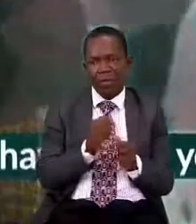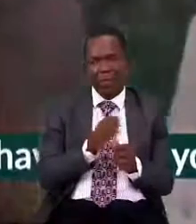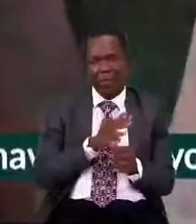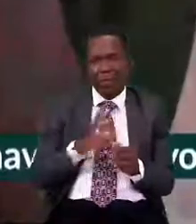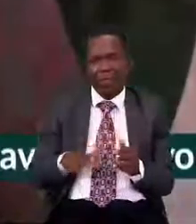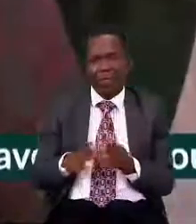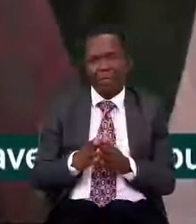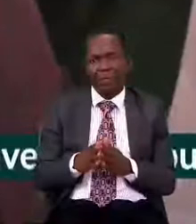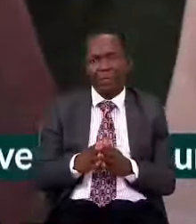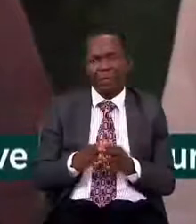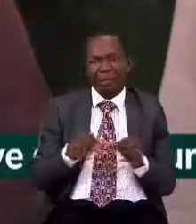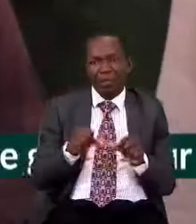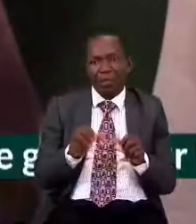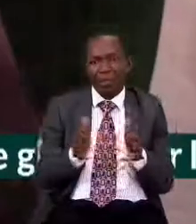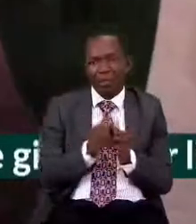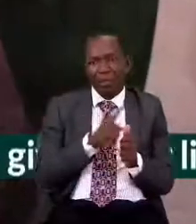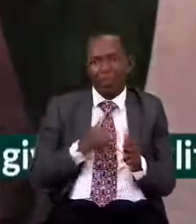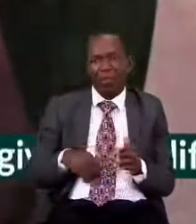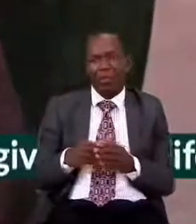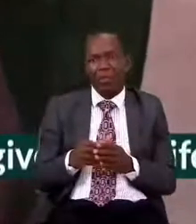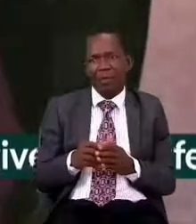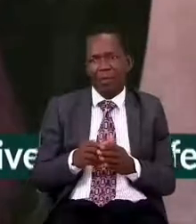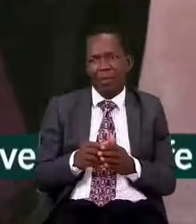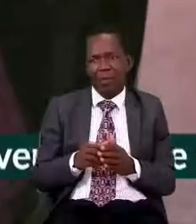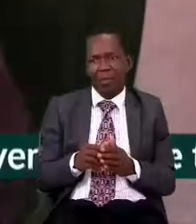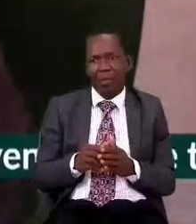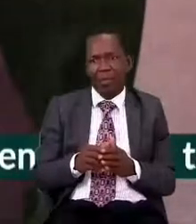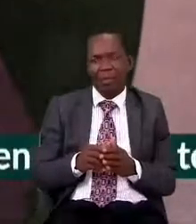jour, parce que vous êtes donné au Seigneur.